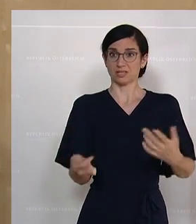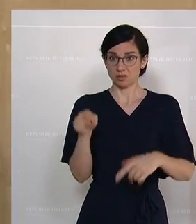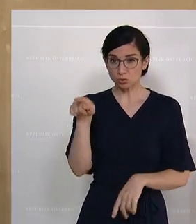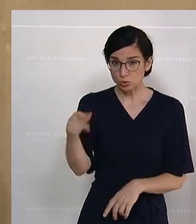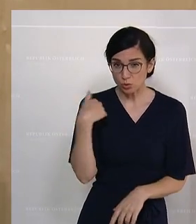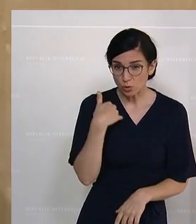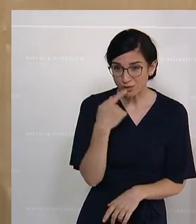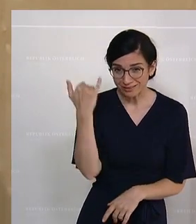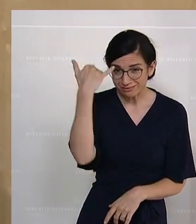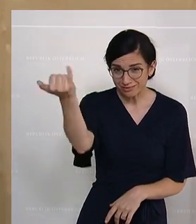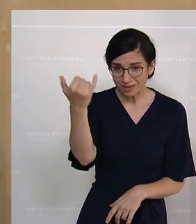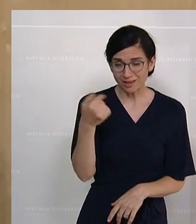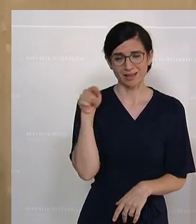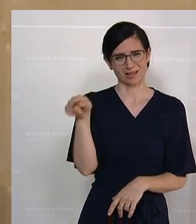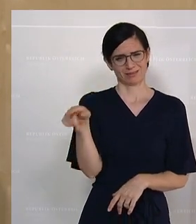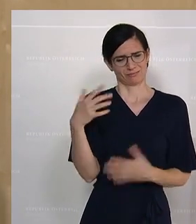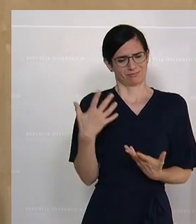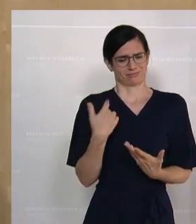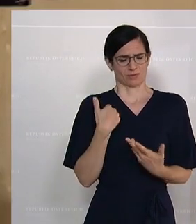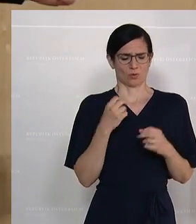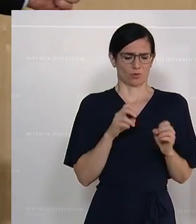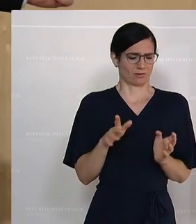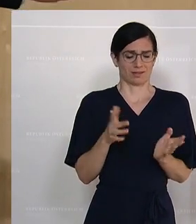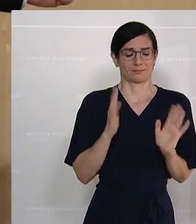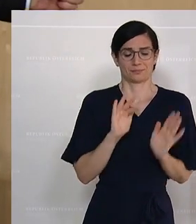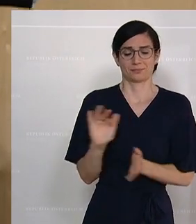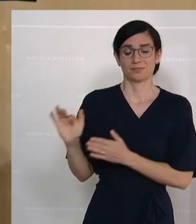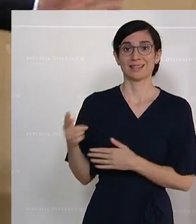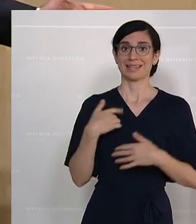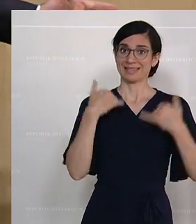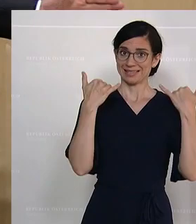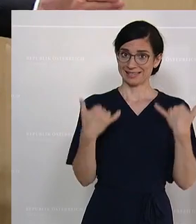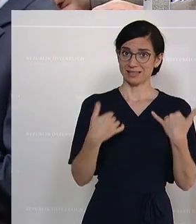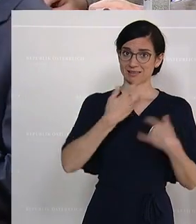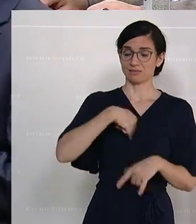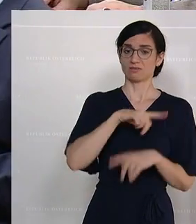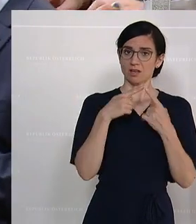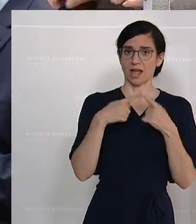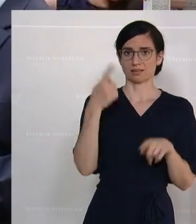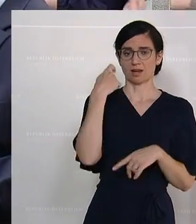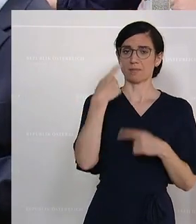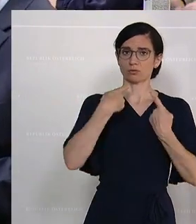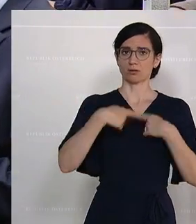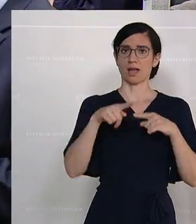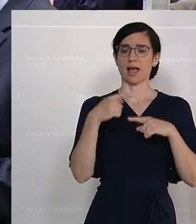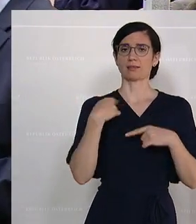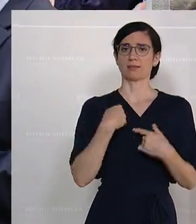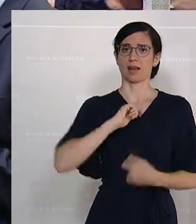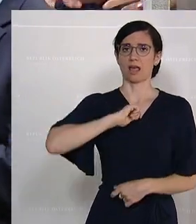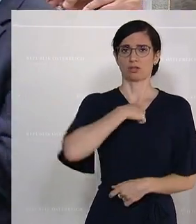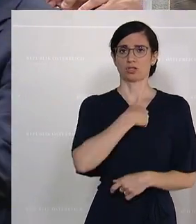und diese haltung kostet was sollen wir uns die heute und deshalb ersparen nein das tun wir nicht